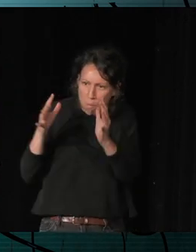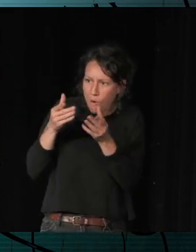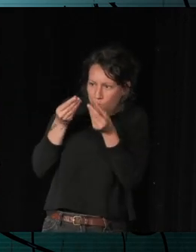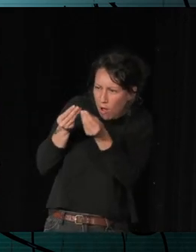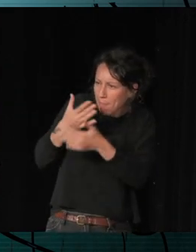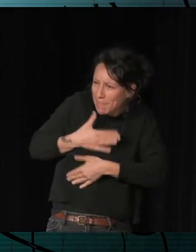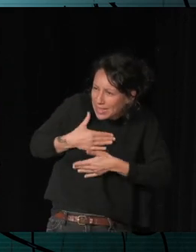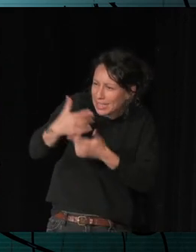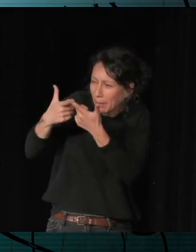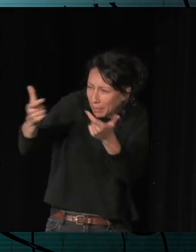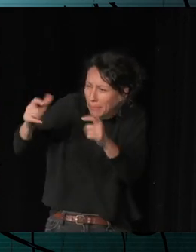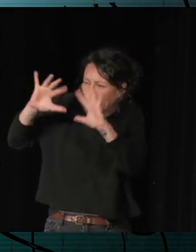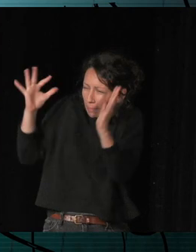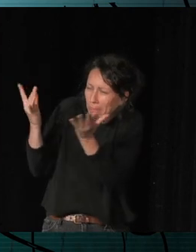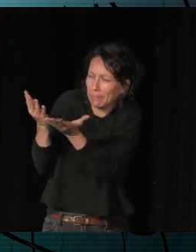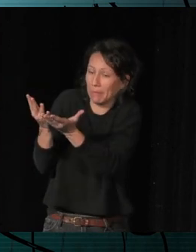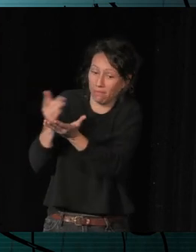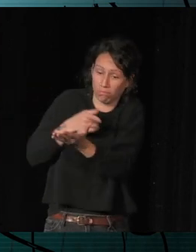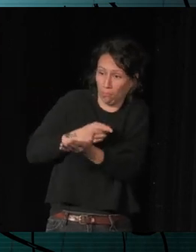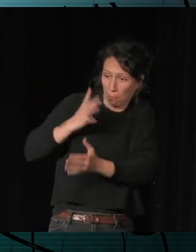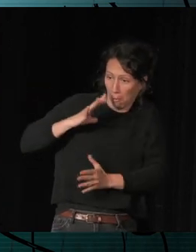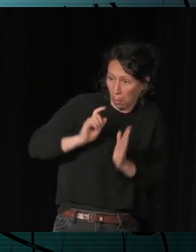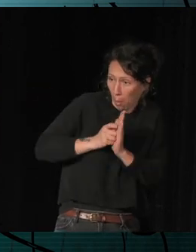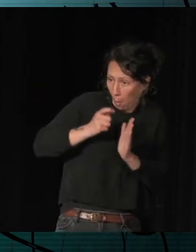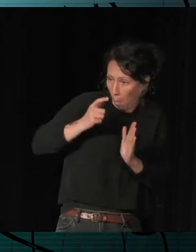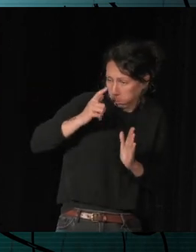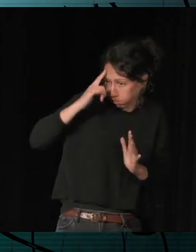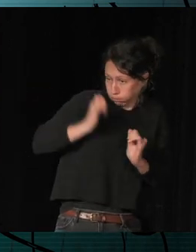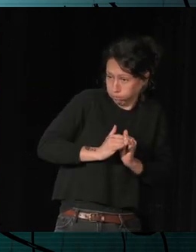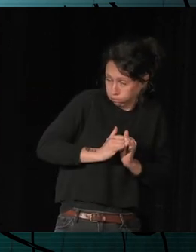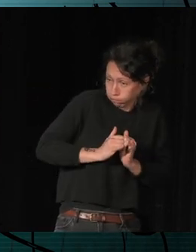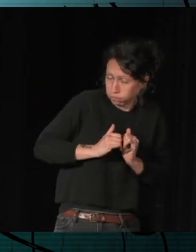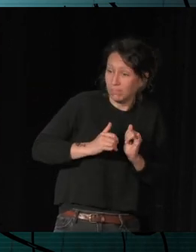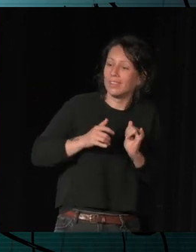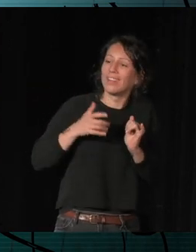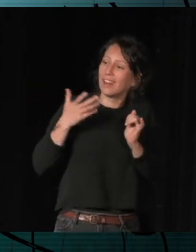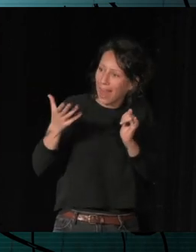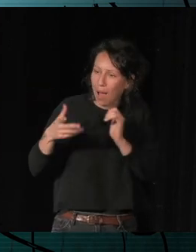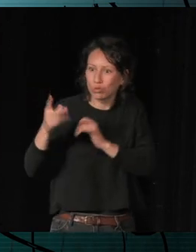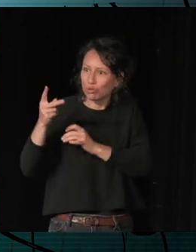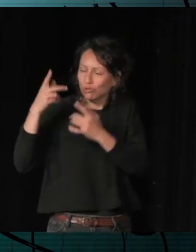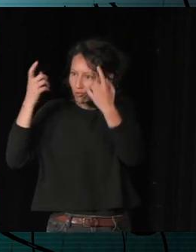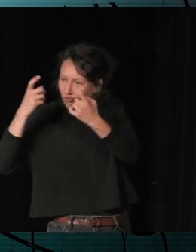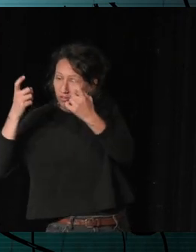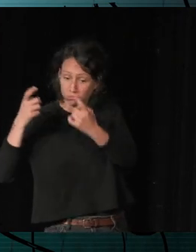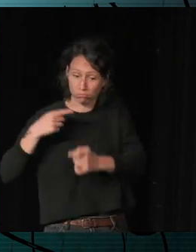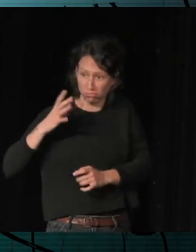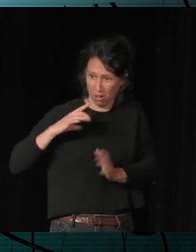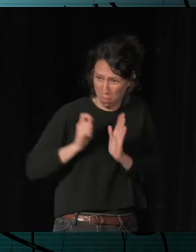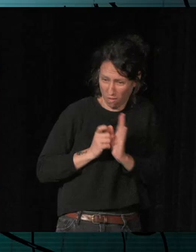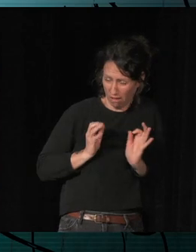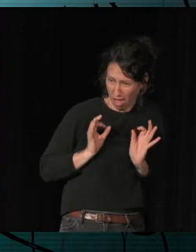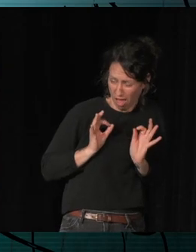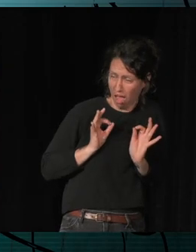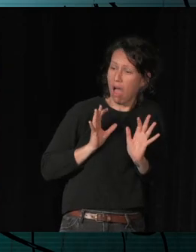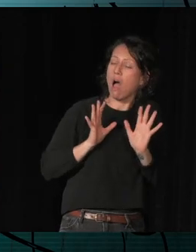plaisir je parle pas d'addiction euh enfin donc tout tout ça on se pose beaucoup de questions on formalise beaucoup mais à l'époque on le faisait pas vraiment mais